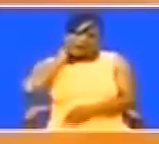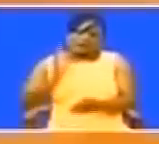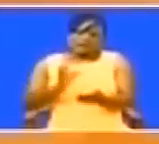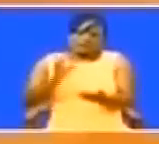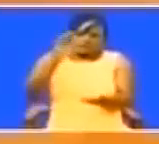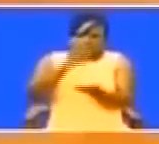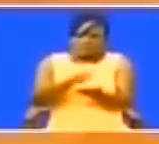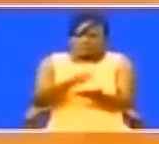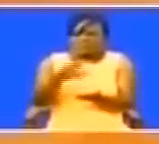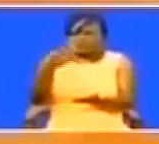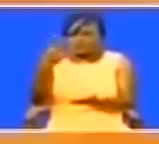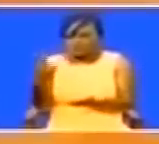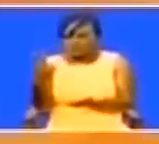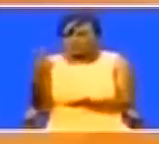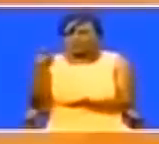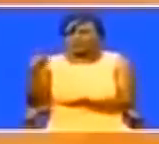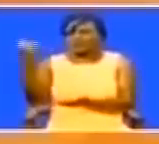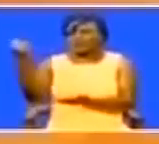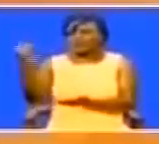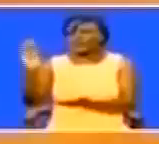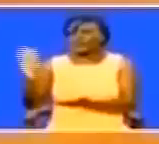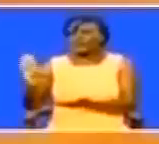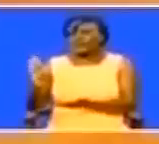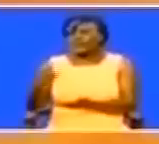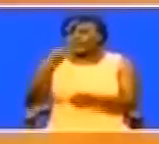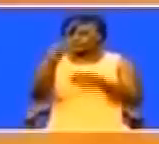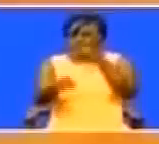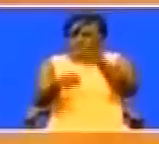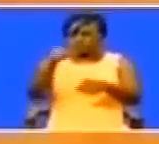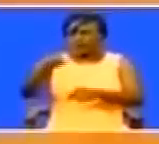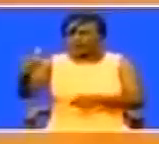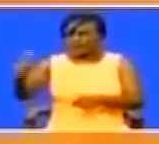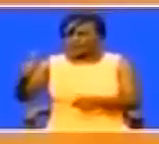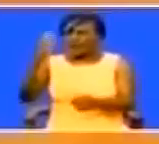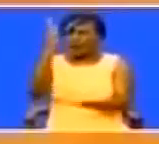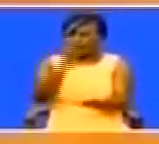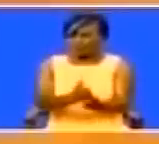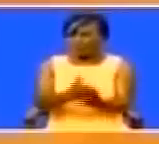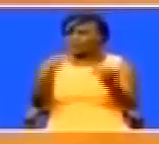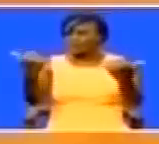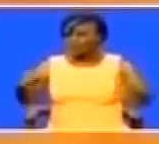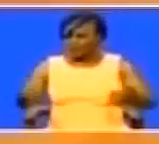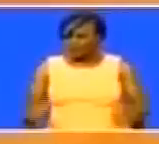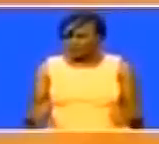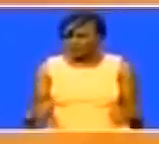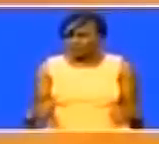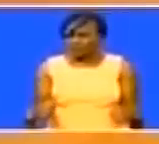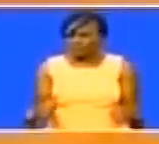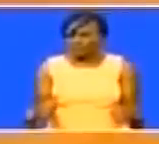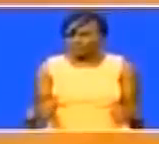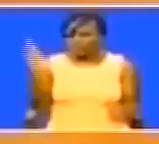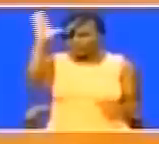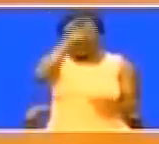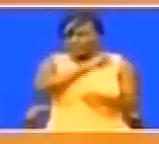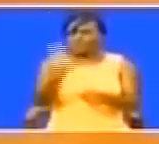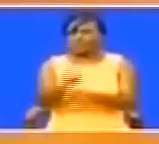bilioni 2.5. Tuhuma nyinginezo ambazo bado hazijafafanuliwa ni utumiaji